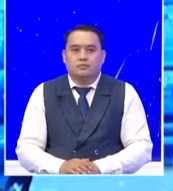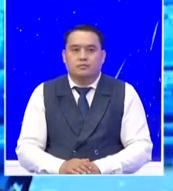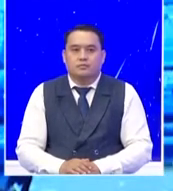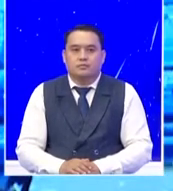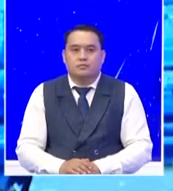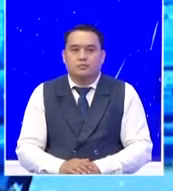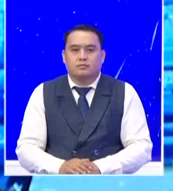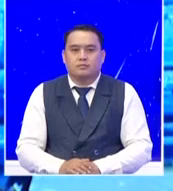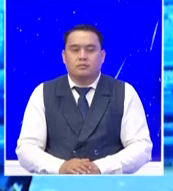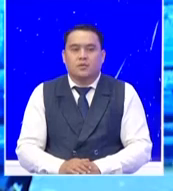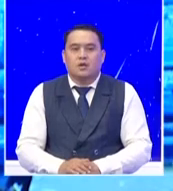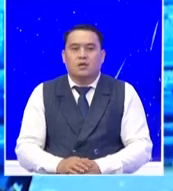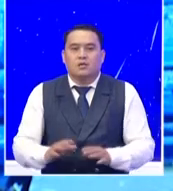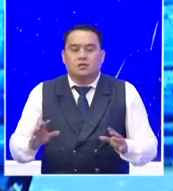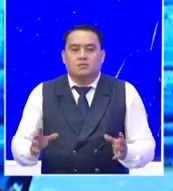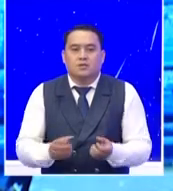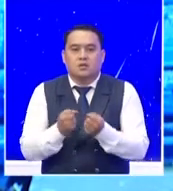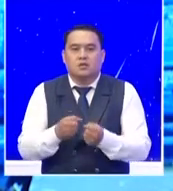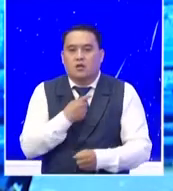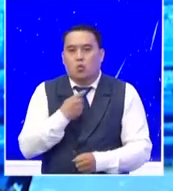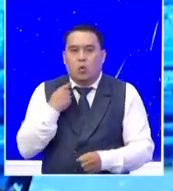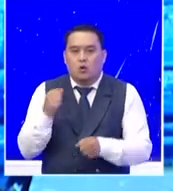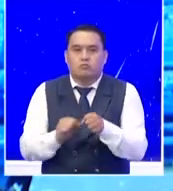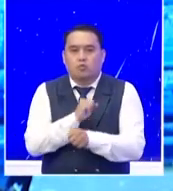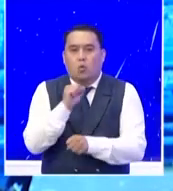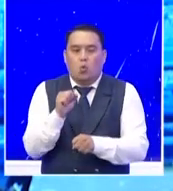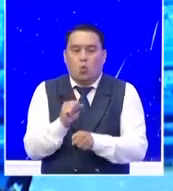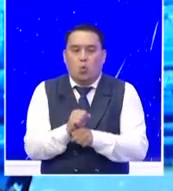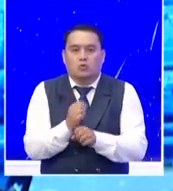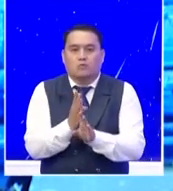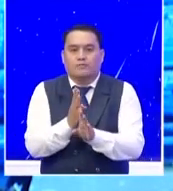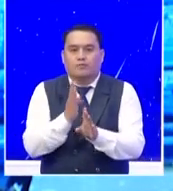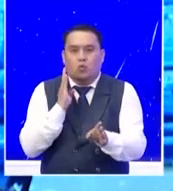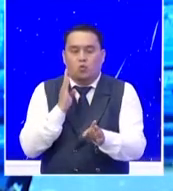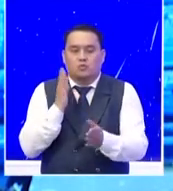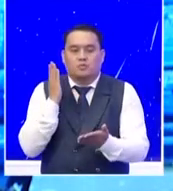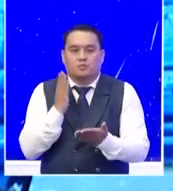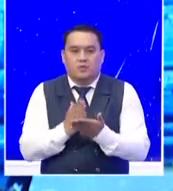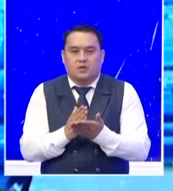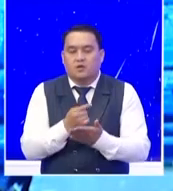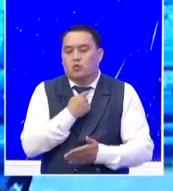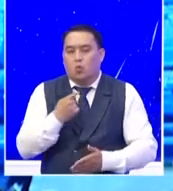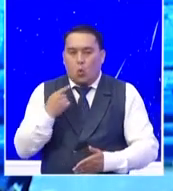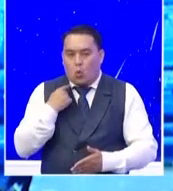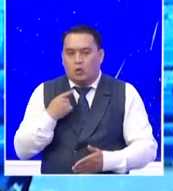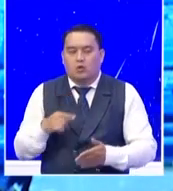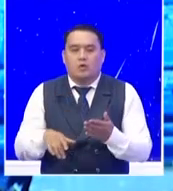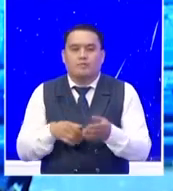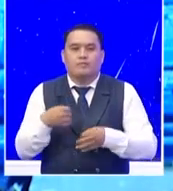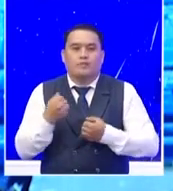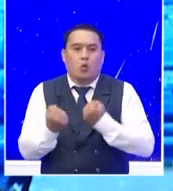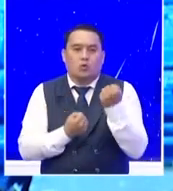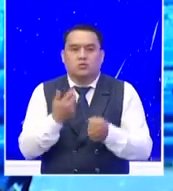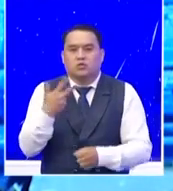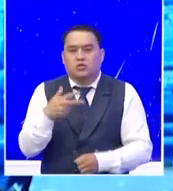Елде төтенше жағдай алынғалы Талдықорғанға кірер блок бекеттерде ұзын сонар кезек пайда болды. Облыс орталығына қатынайтын көліктер жарты